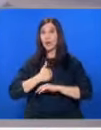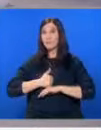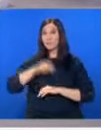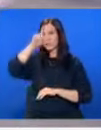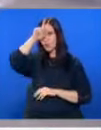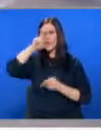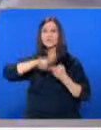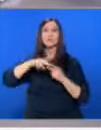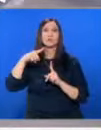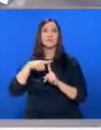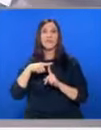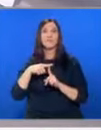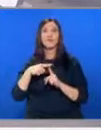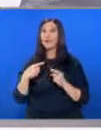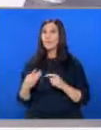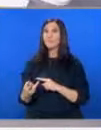кмета на София Васил Терзиев е